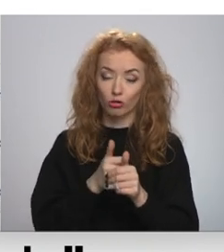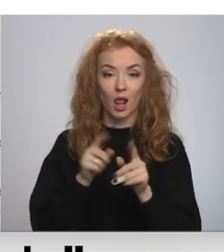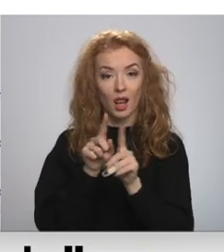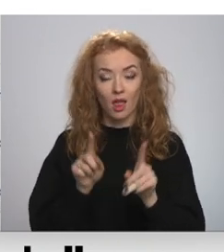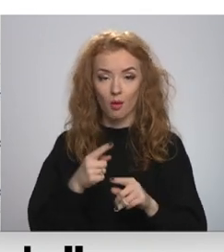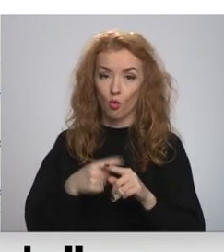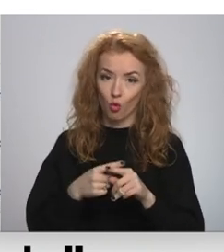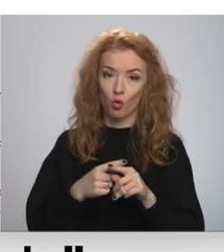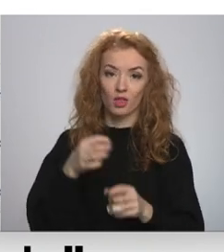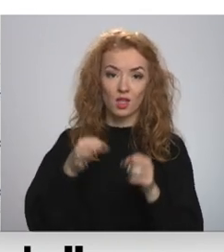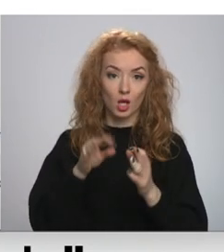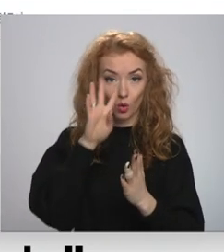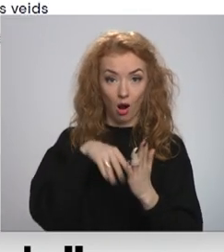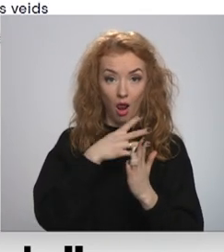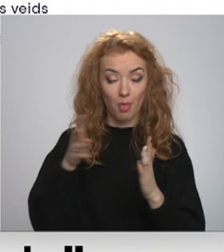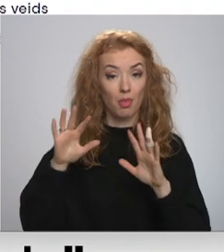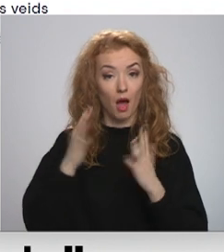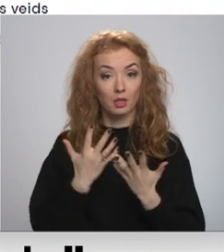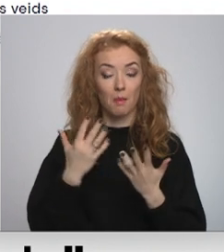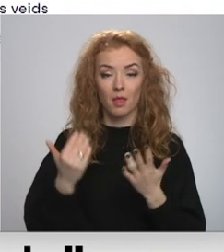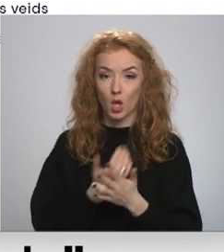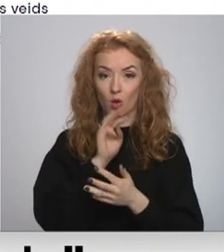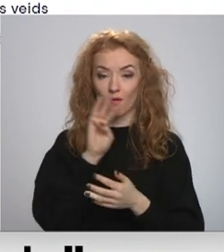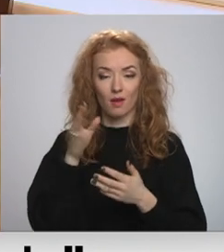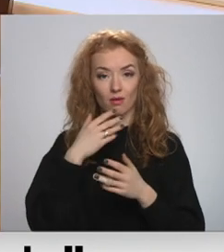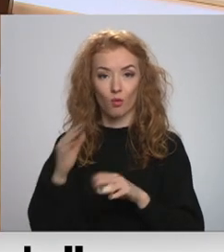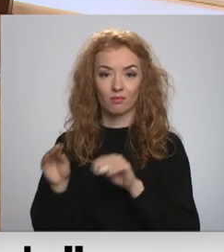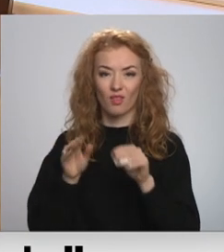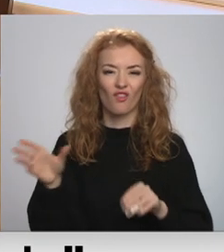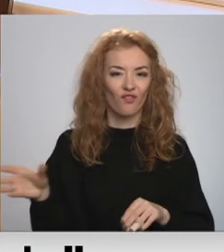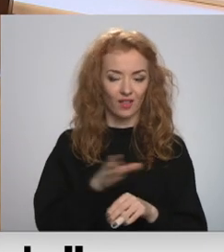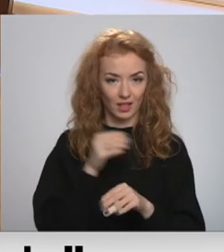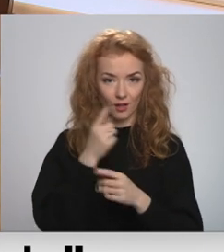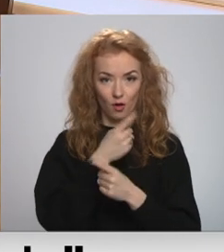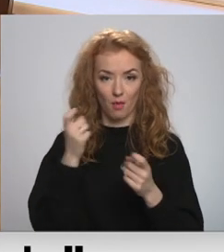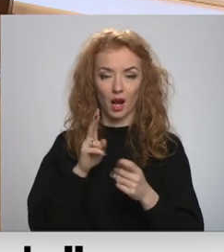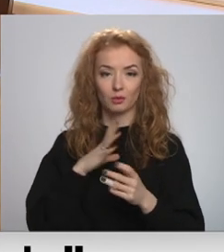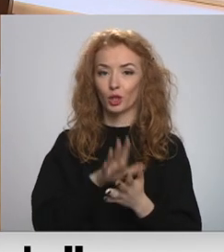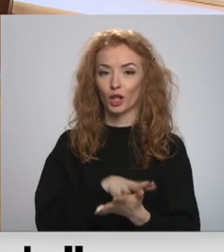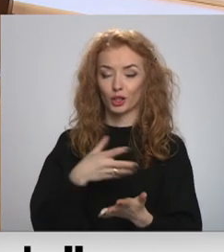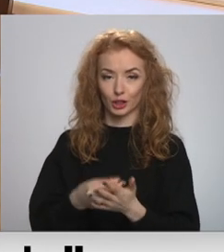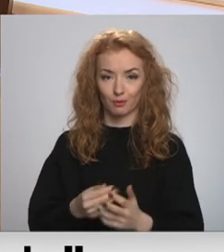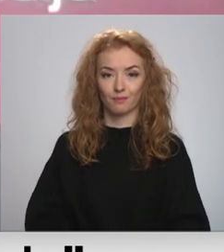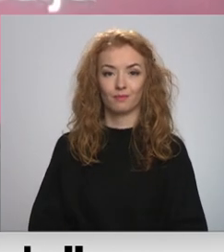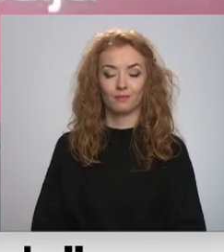un tiesu kalendārs, taču jaunajā portālā vēl nav ievadīta visa informācija, kas pastāvēja līdz šim.